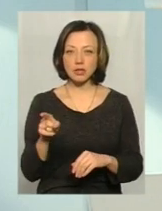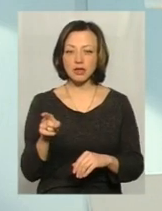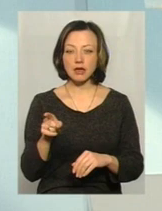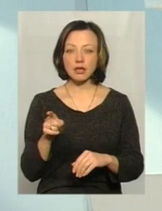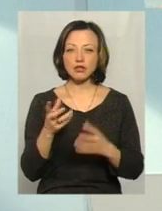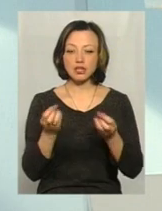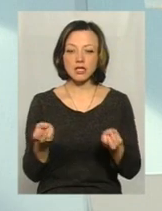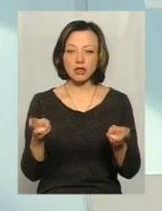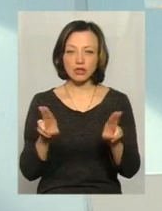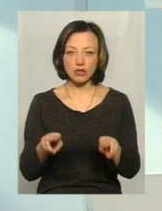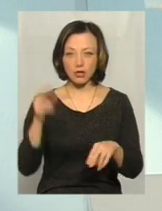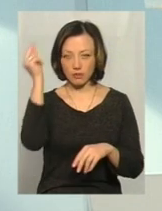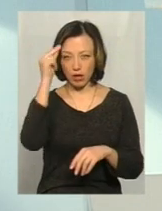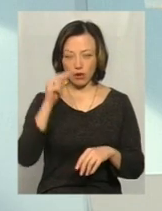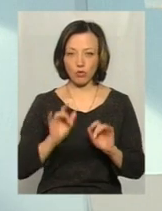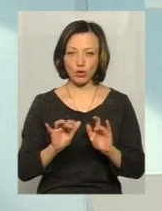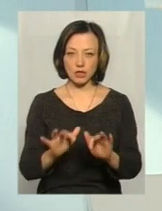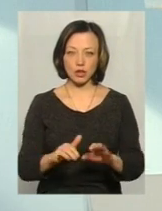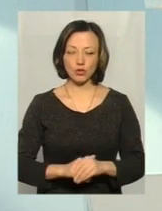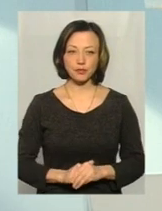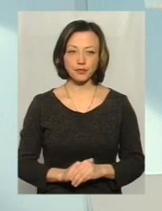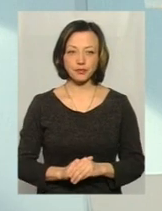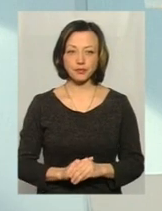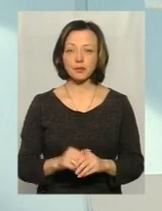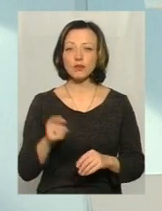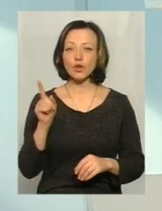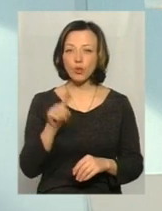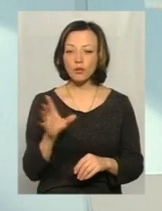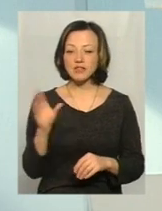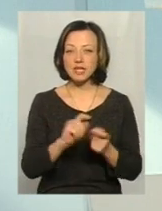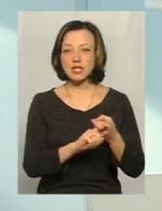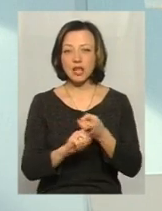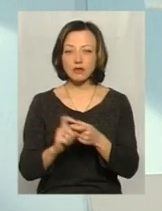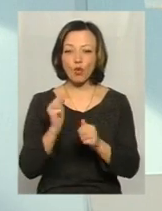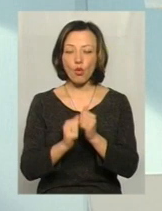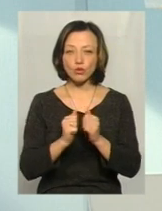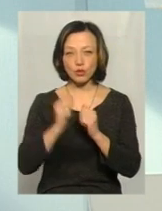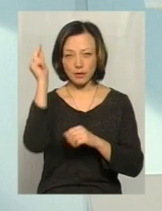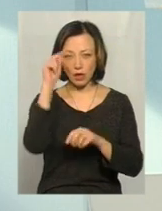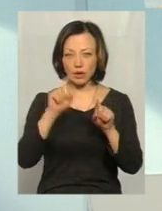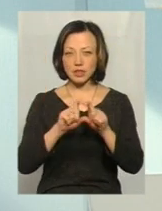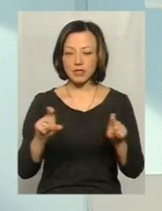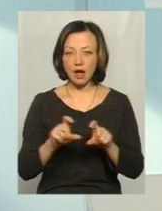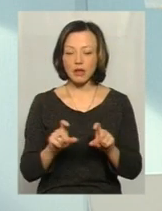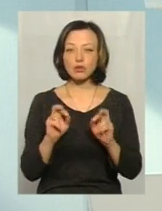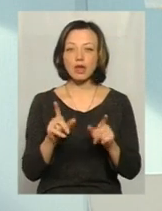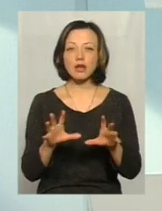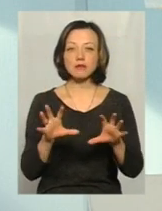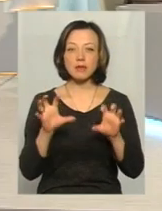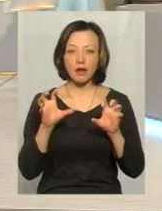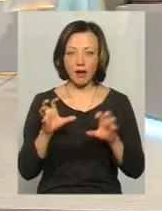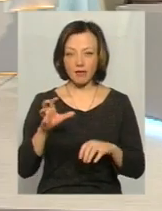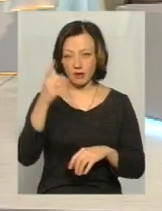який ще залишається, під час навчального процесу. Тому все залежить від кожного навчального закладу, наскільки він сприйняв